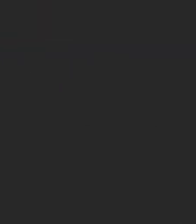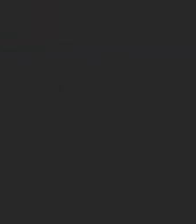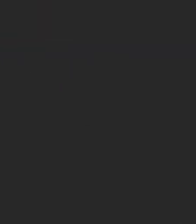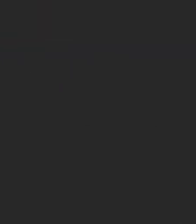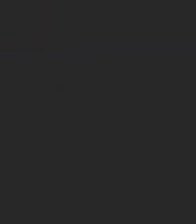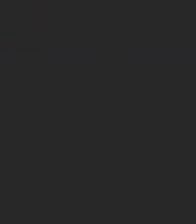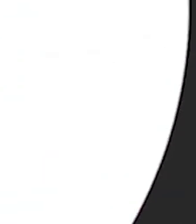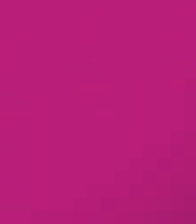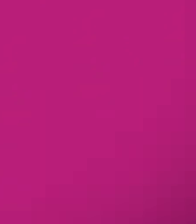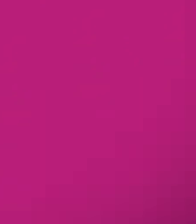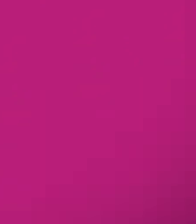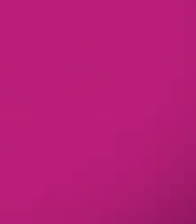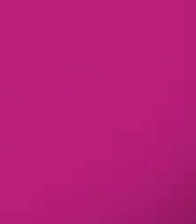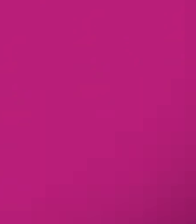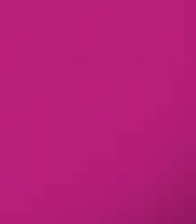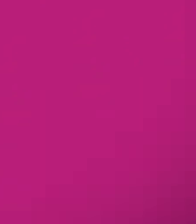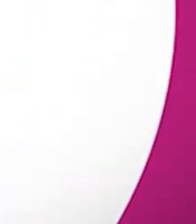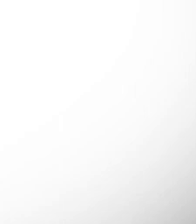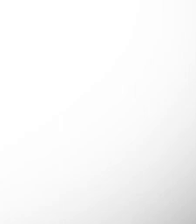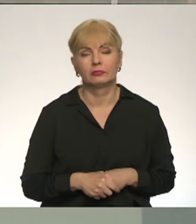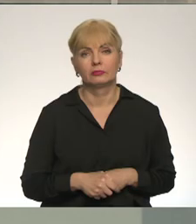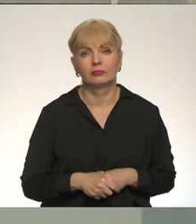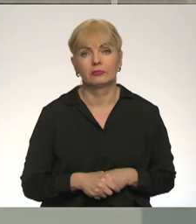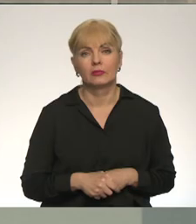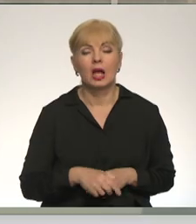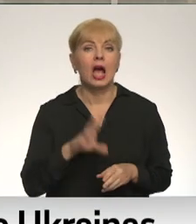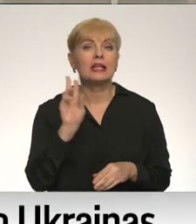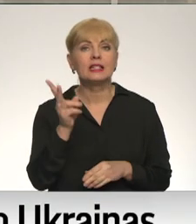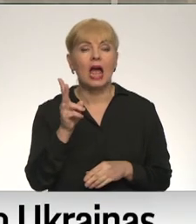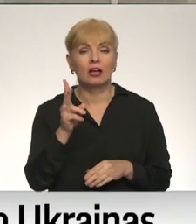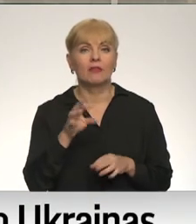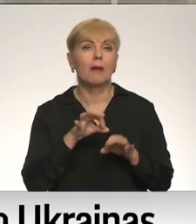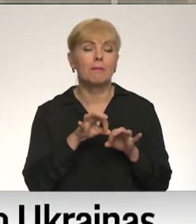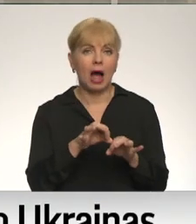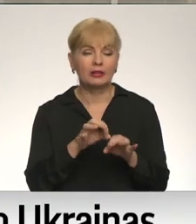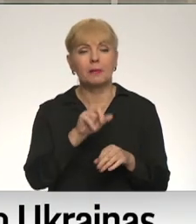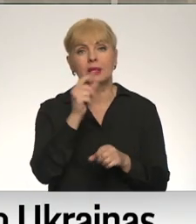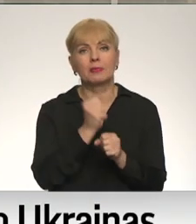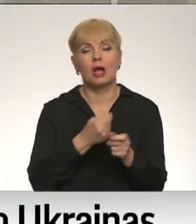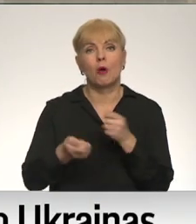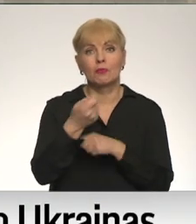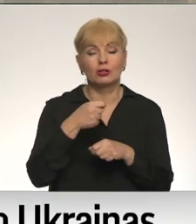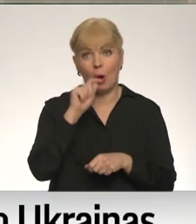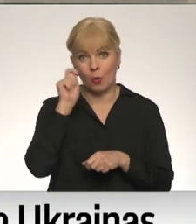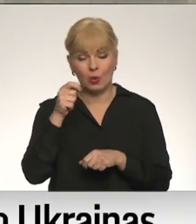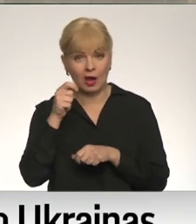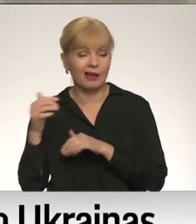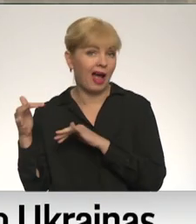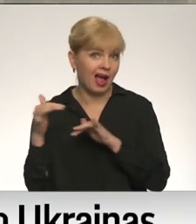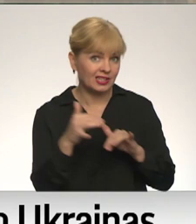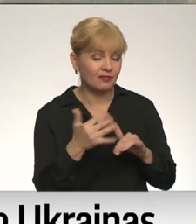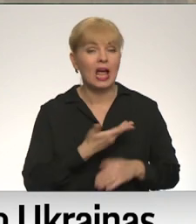Re, viss ēters ir te! Čekavā aizvedīta pirmā darba birža no Ukrainas atbraukušajiem